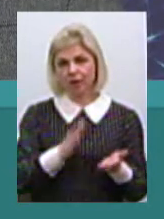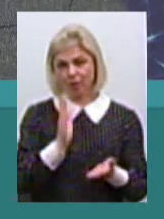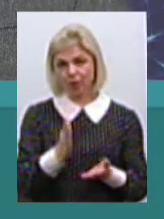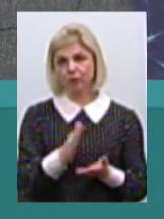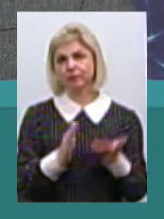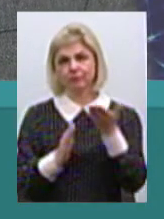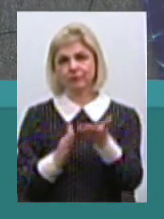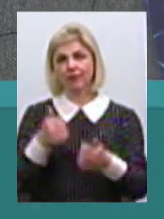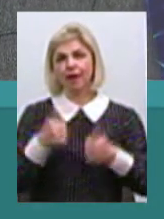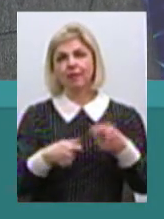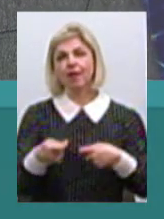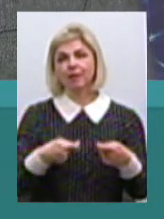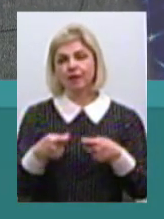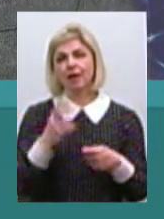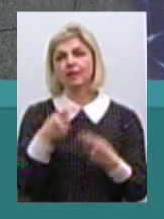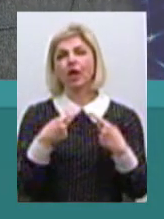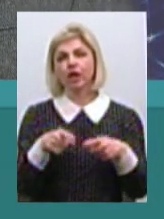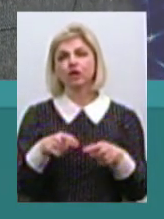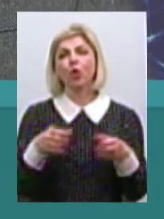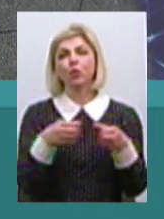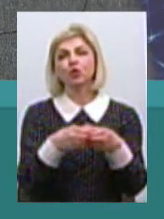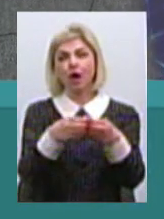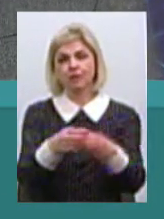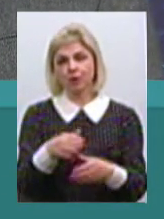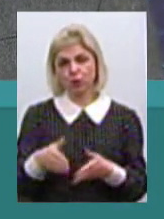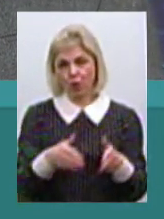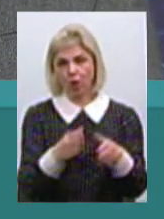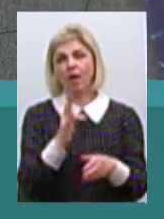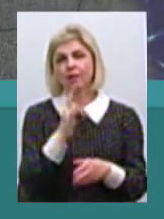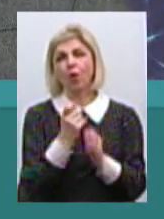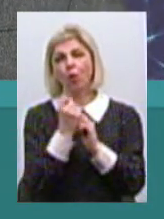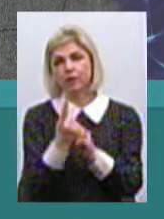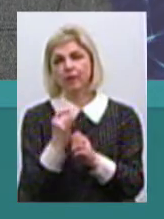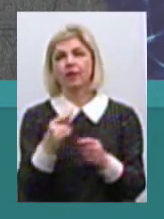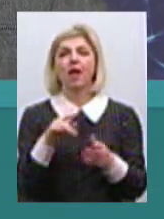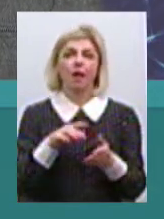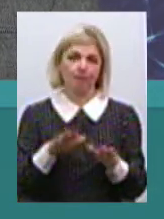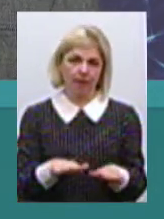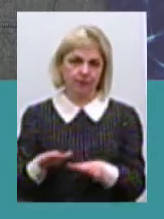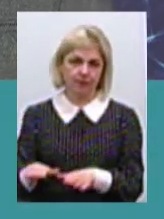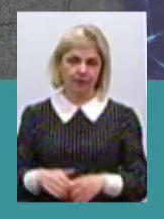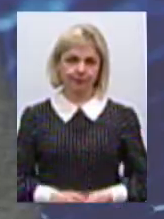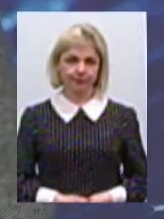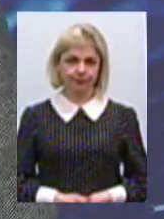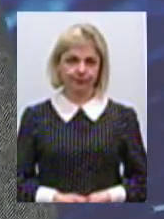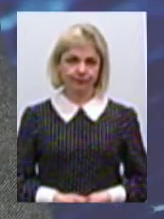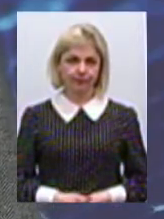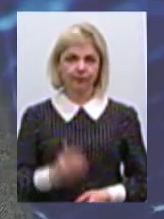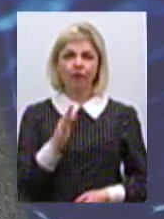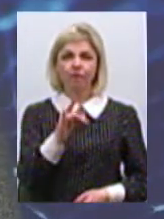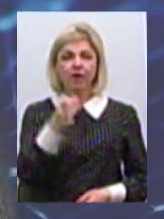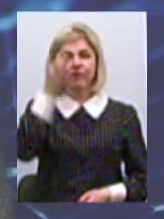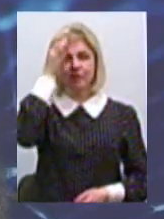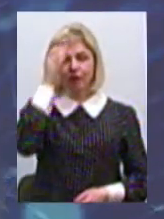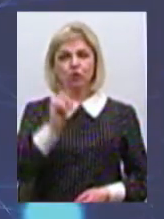на тендери, на інші ділянки доріг, як на Н-11, так і на місцеві, можливо. Ви трошки вже згадали про те, що